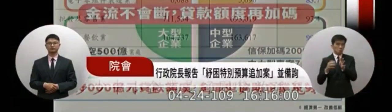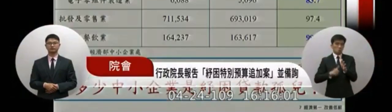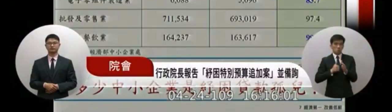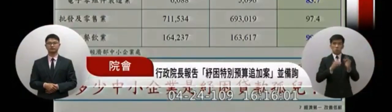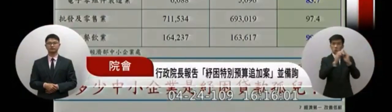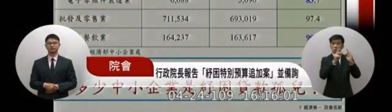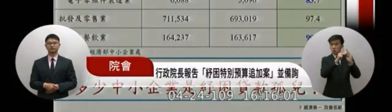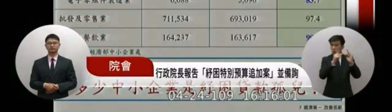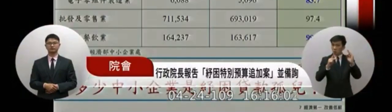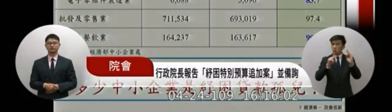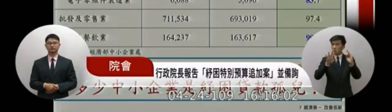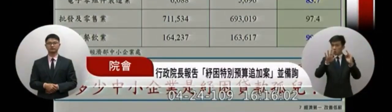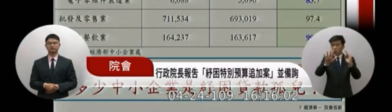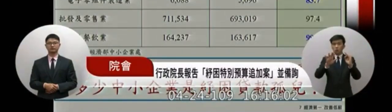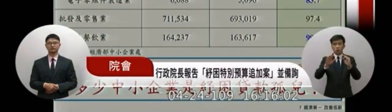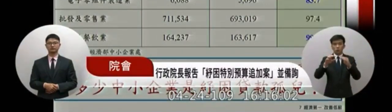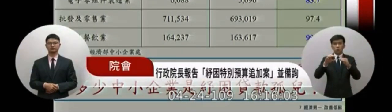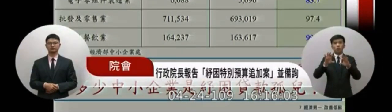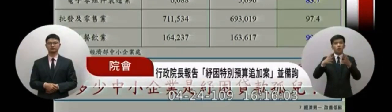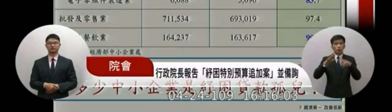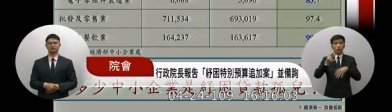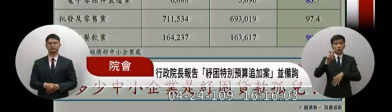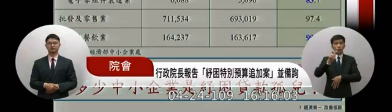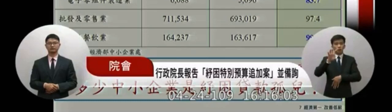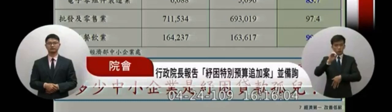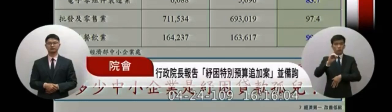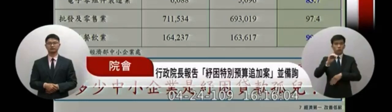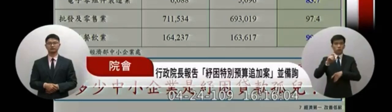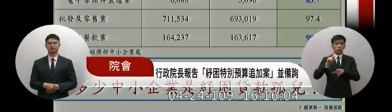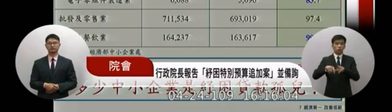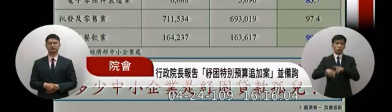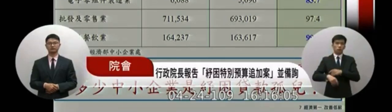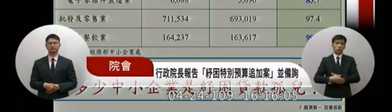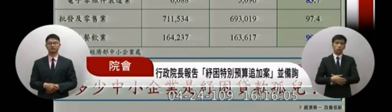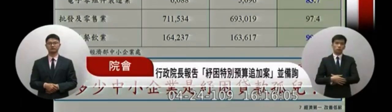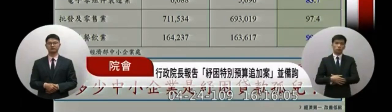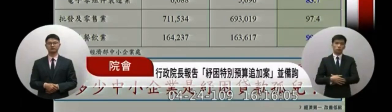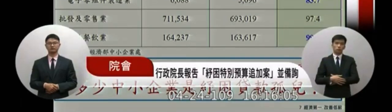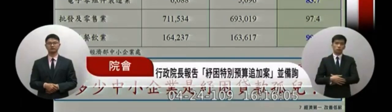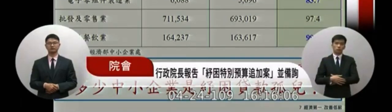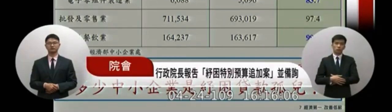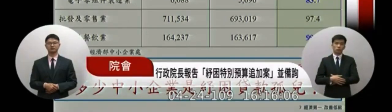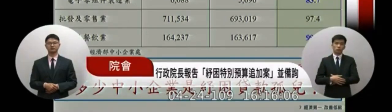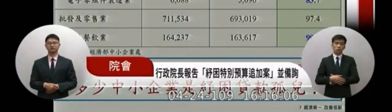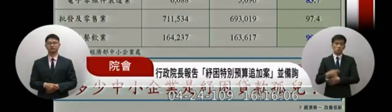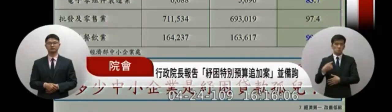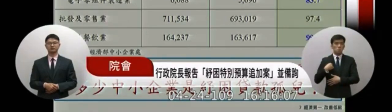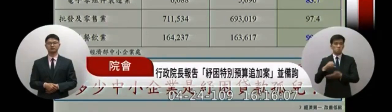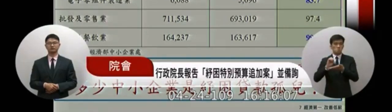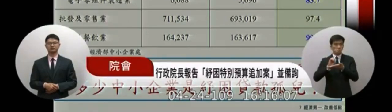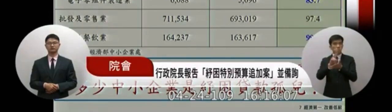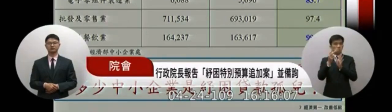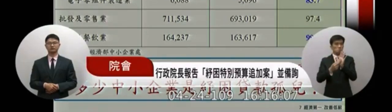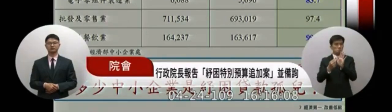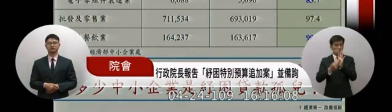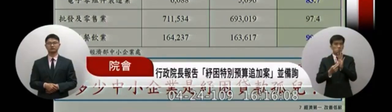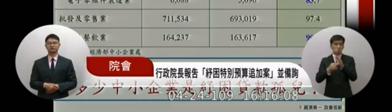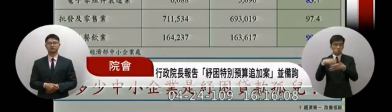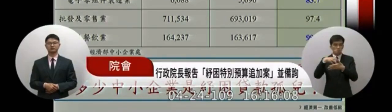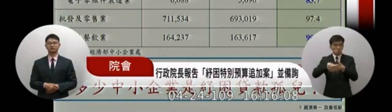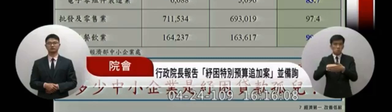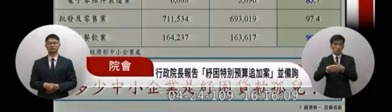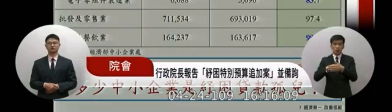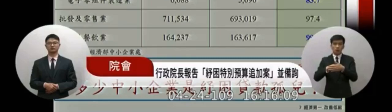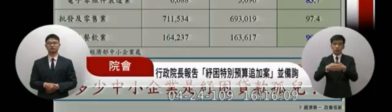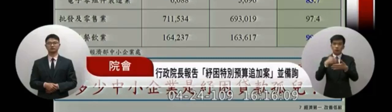有20万家，所以我要跟院长报告。总共会有130万家